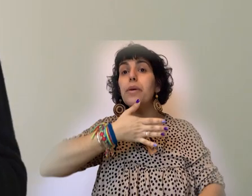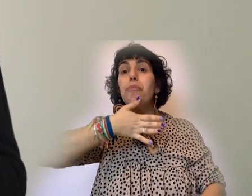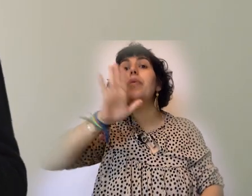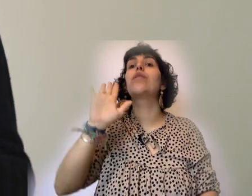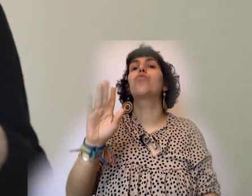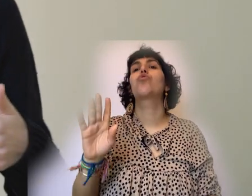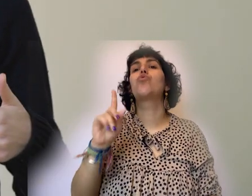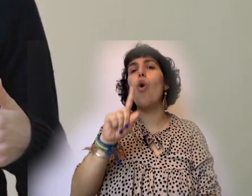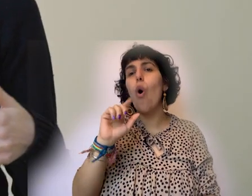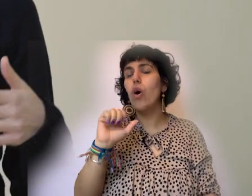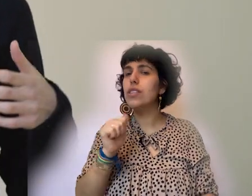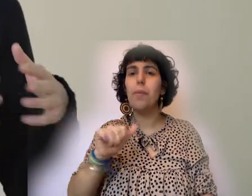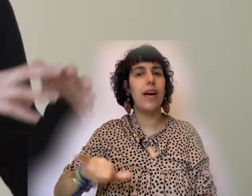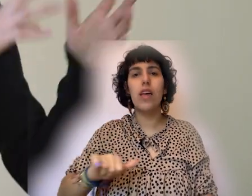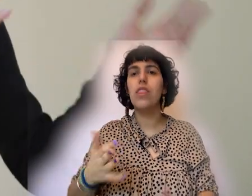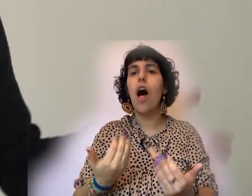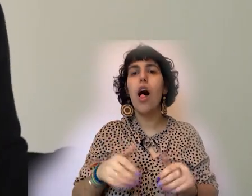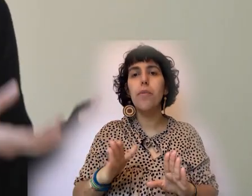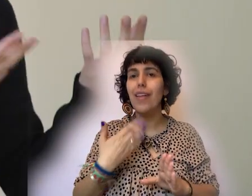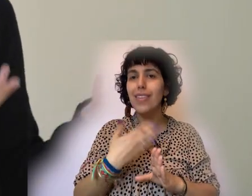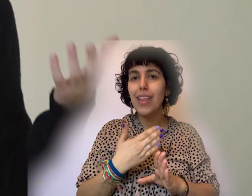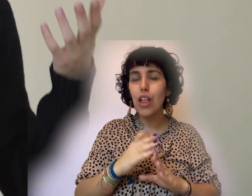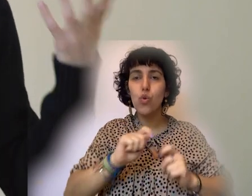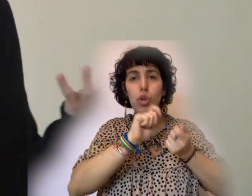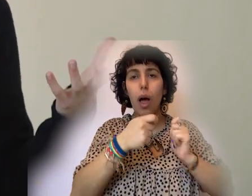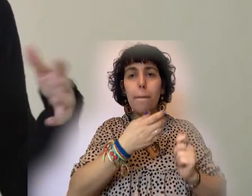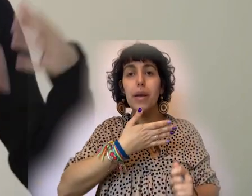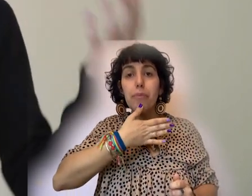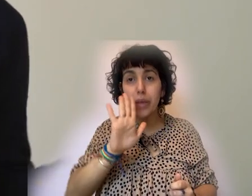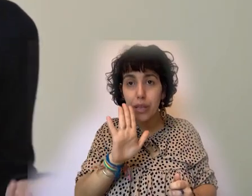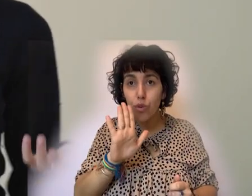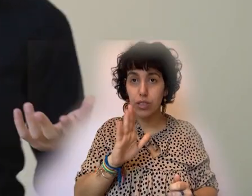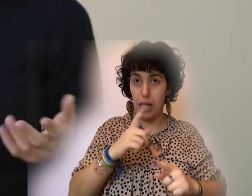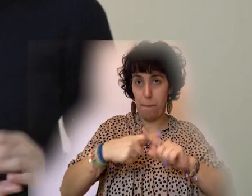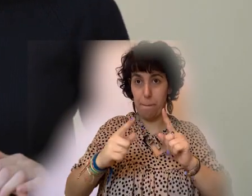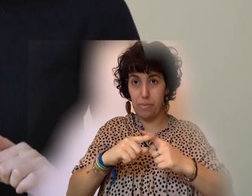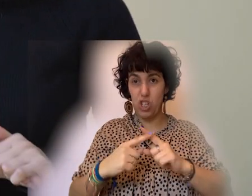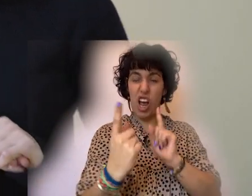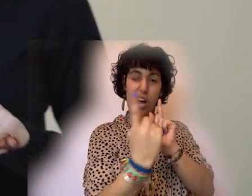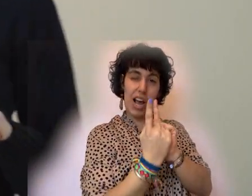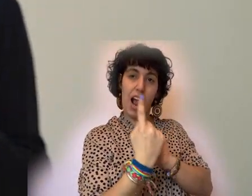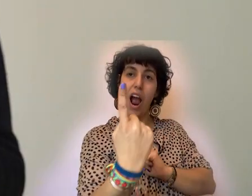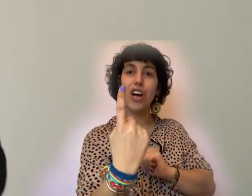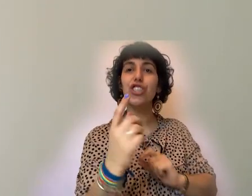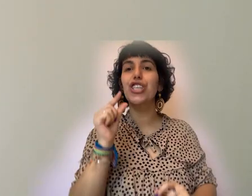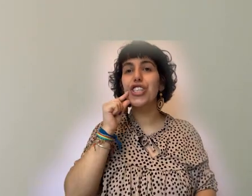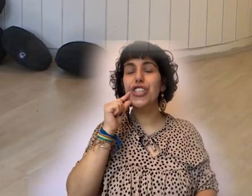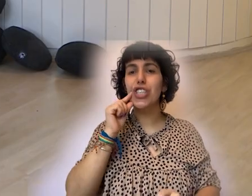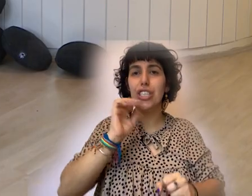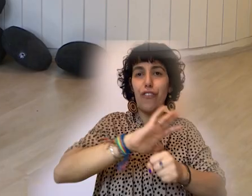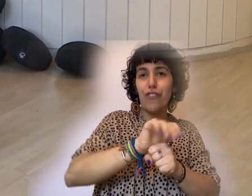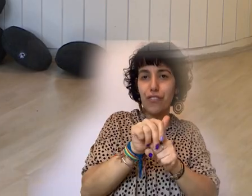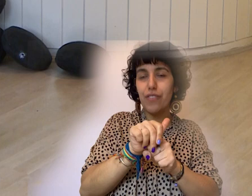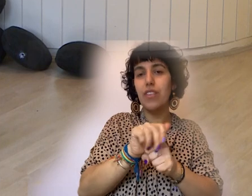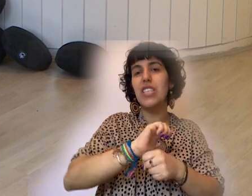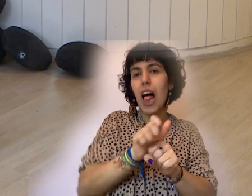bir problemle dönüşebilir Yani bu sefer bıçaksız bir saldırgan ımız varken şimdi bıçaklı bir saldırı canımız olmuş olur Bu da pek hoş olmaz